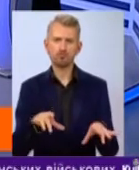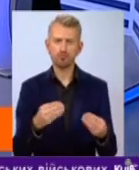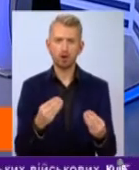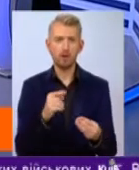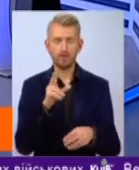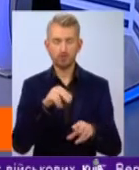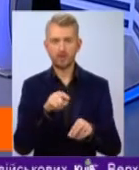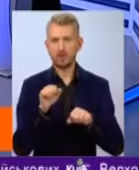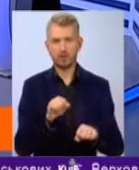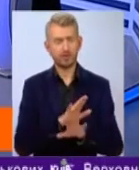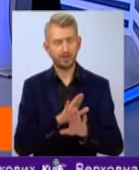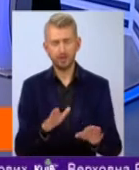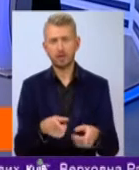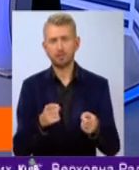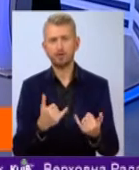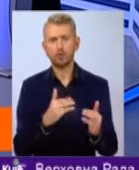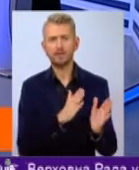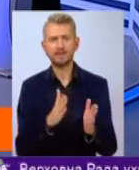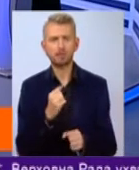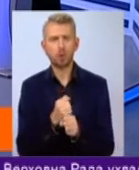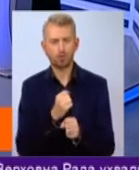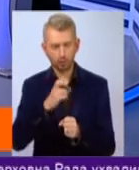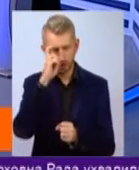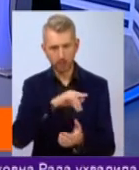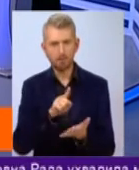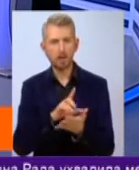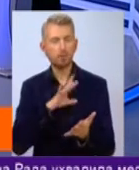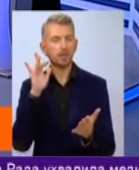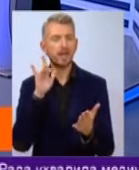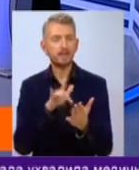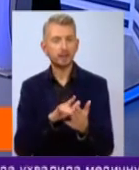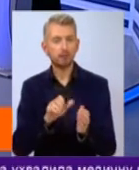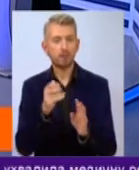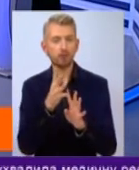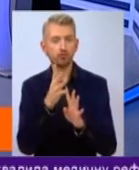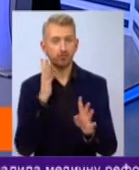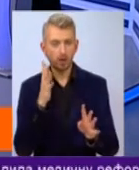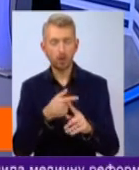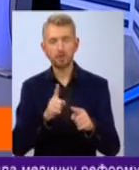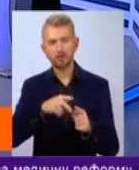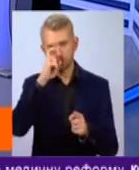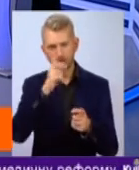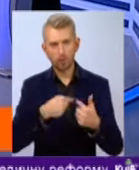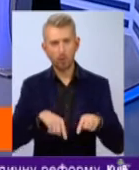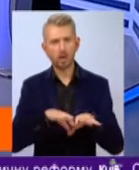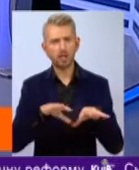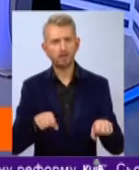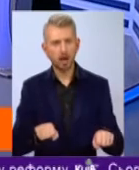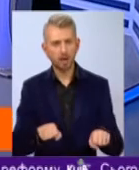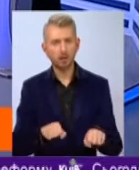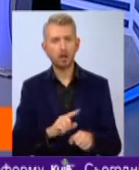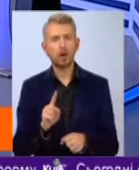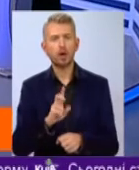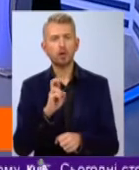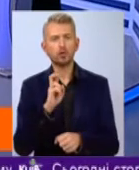захищений. Ні, насправді сьогодні системна робота країни має бути націлена, в першу чергу, звісно, це державні органи влади, на виховання